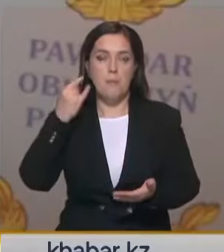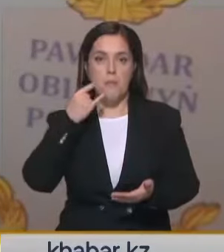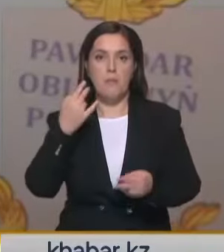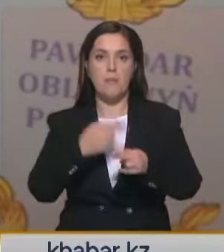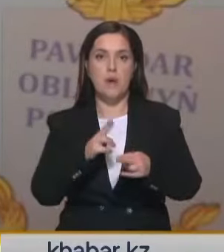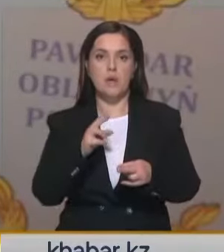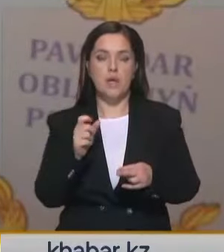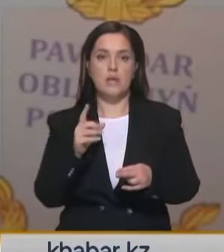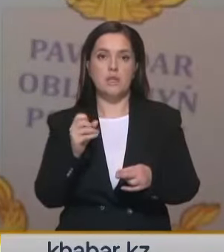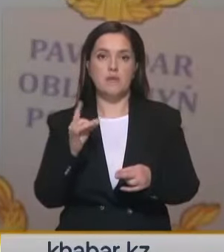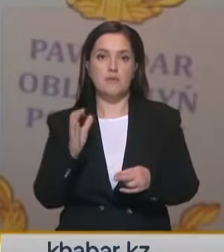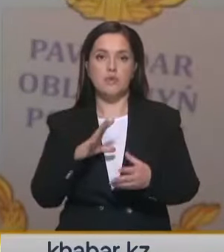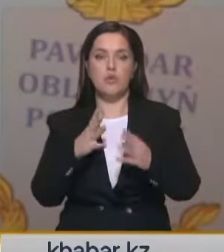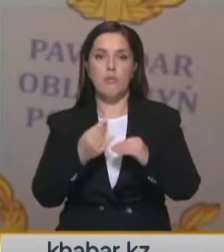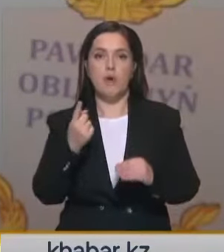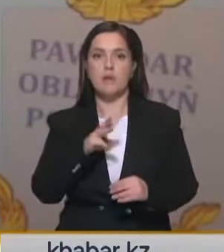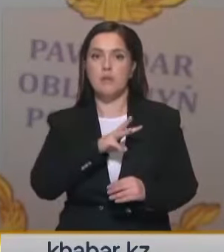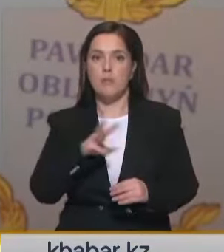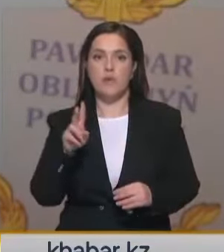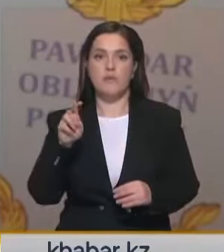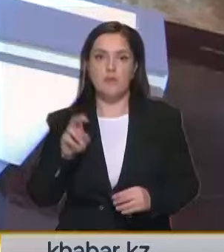«Кашсервис» на сумму 1 миллион 200 тысяч тенге.